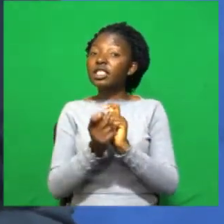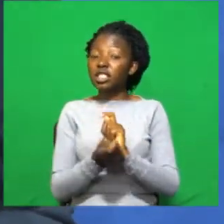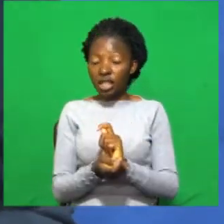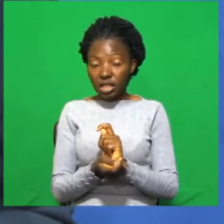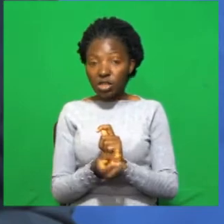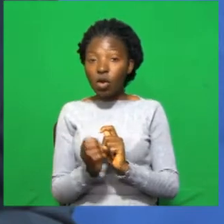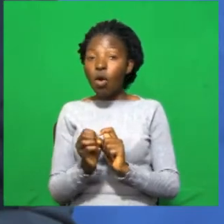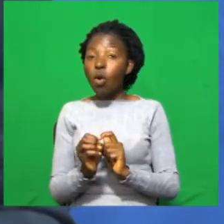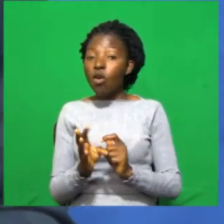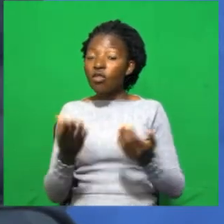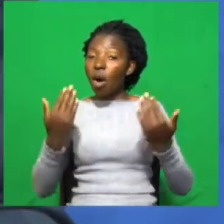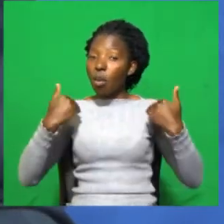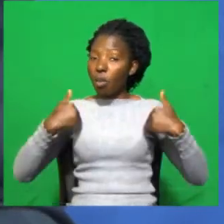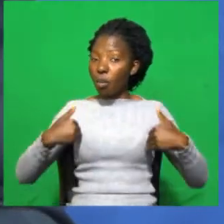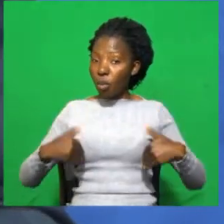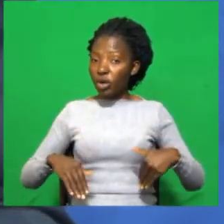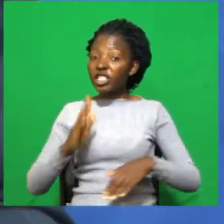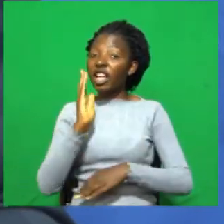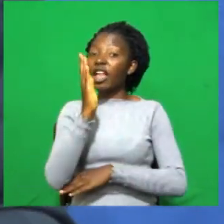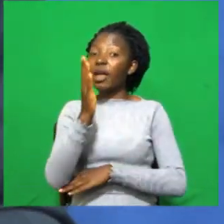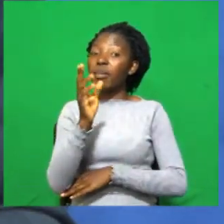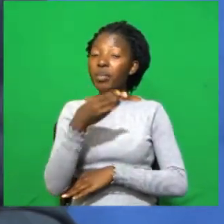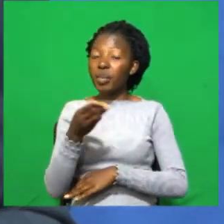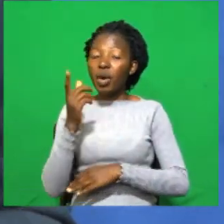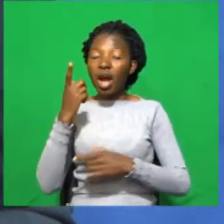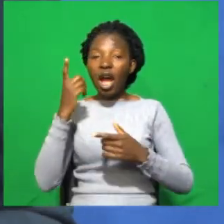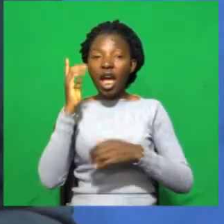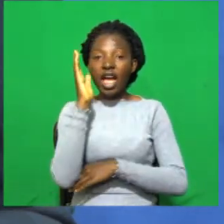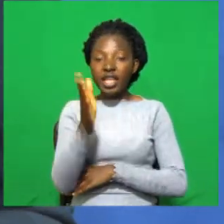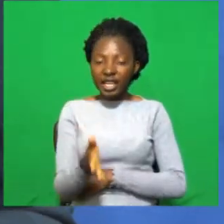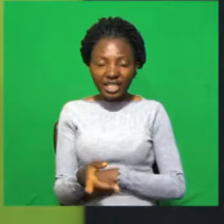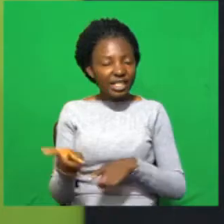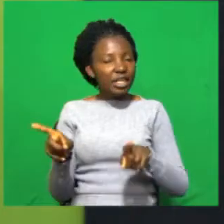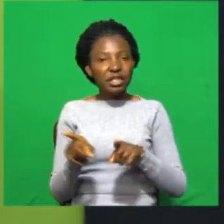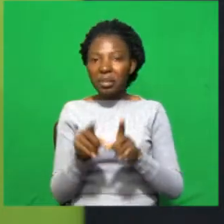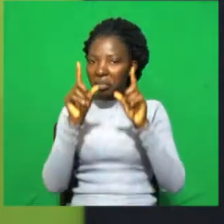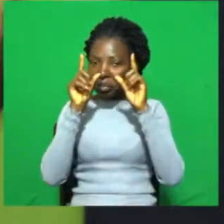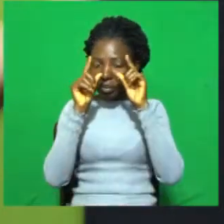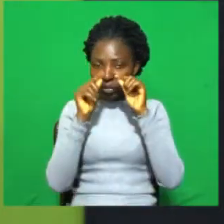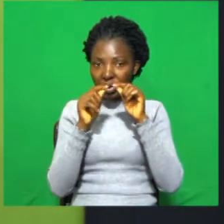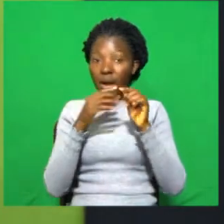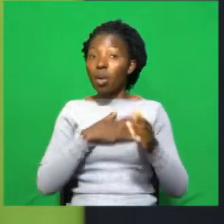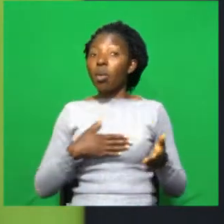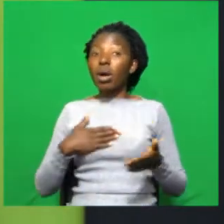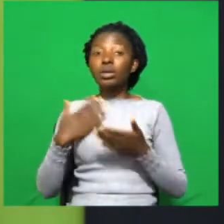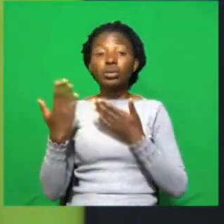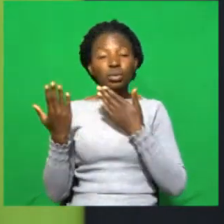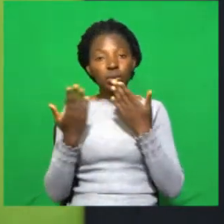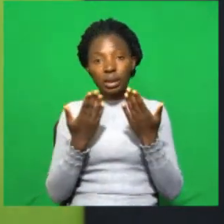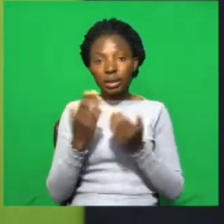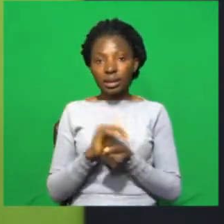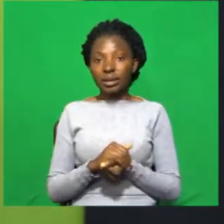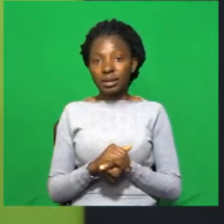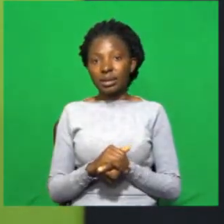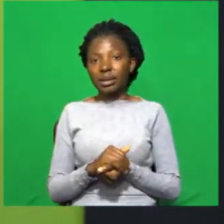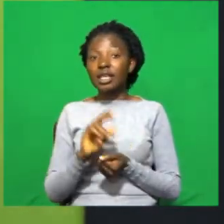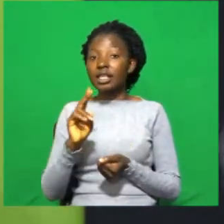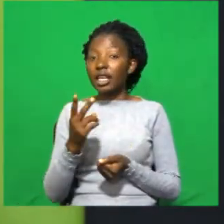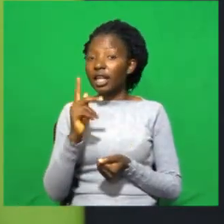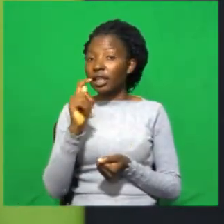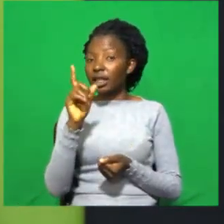kwevatsvene vapenyu zvinotora nguva inenge kubwaira kweziso. Thank you, Pastor. Chimhanyenyu toda kuti vateereri vanzwe kambo.